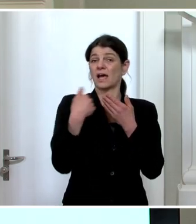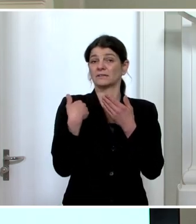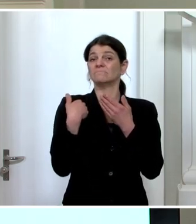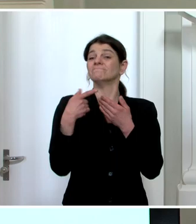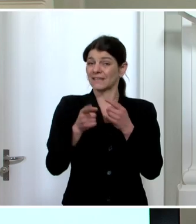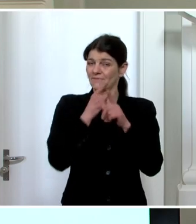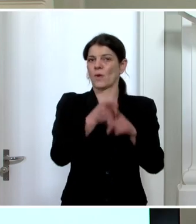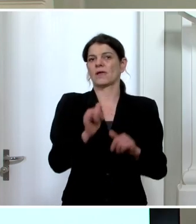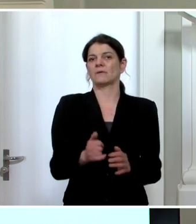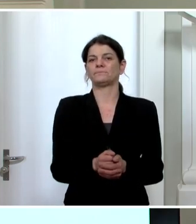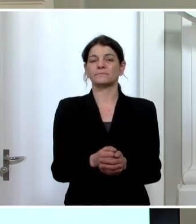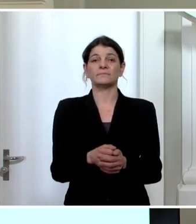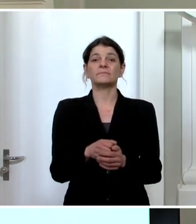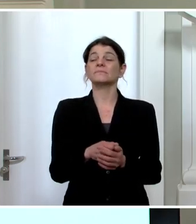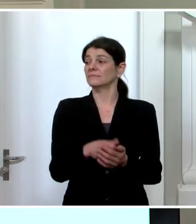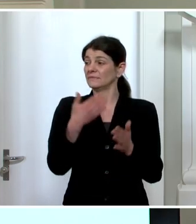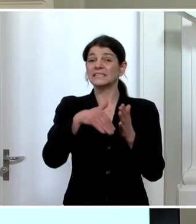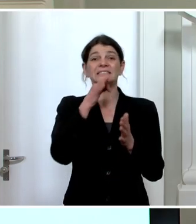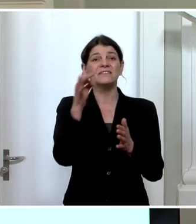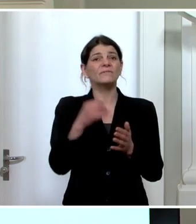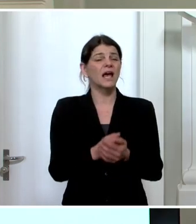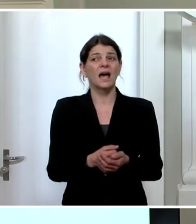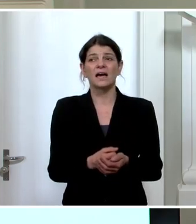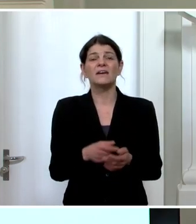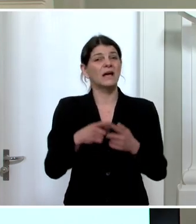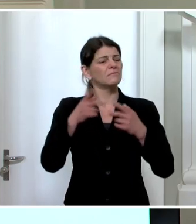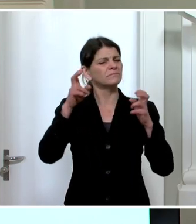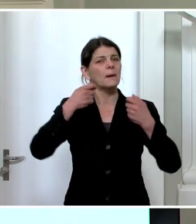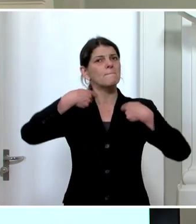Habe ich noch eine letzte Frage, und zwar geht es um das Bau- und